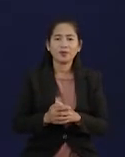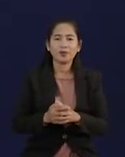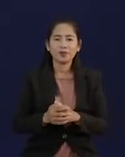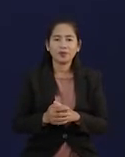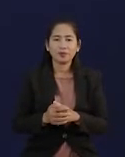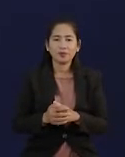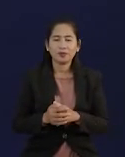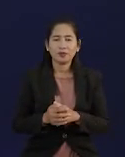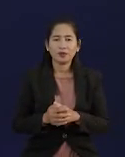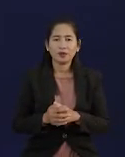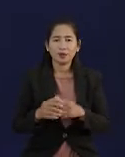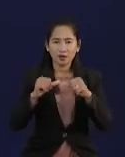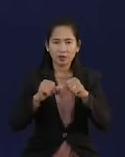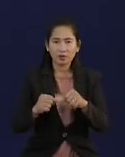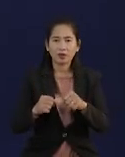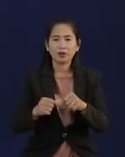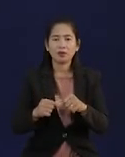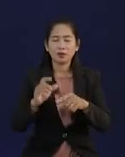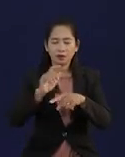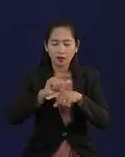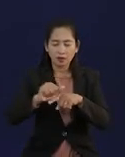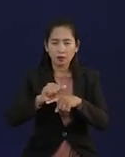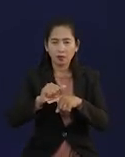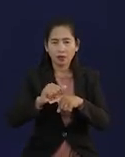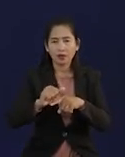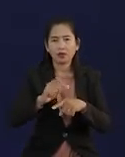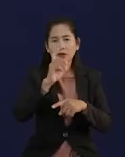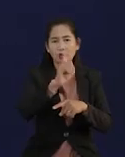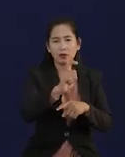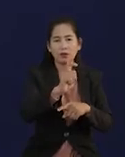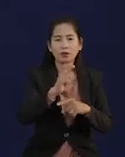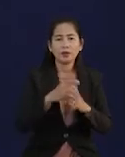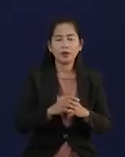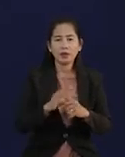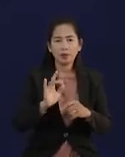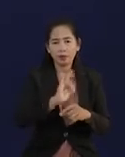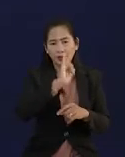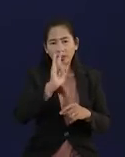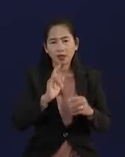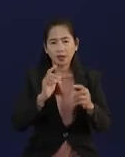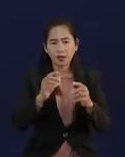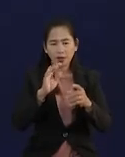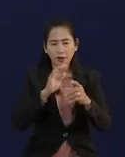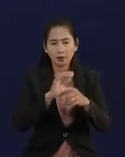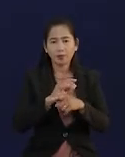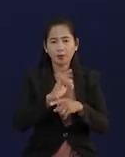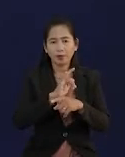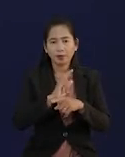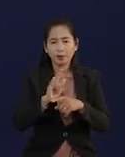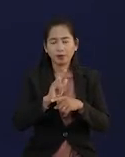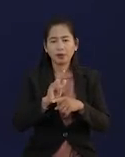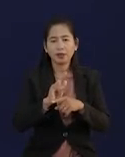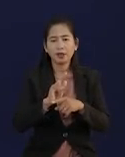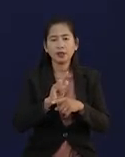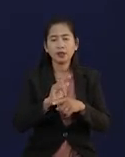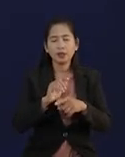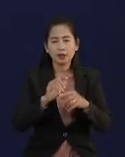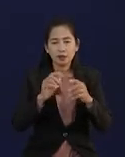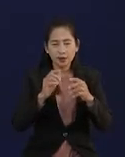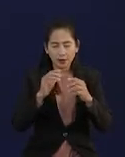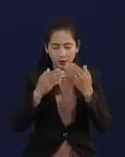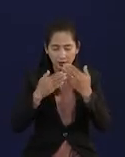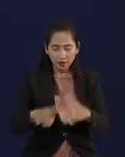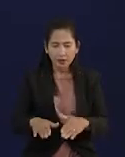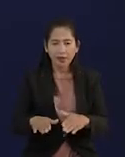chà. Chẳng dân bằng to từ lùm hạt khó, chùm nạch khó. Dân prao bảo màn vị thi chạy mà đòn. Ná.